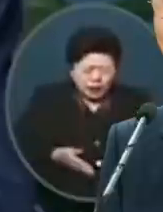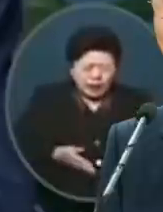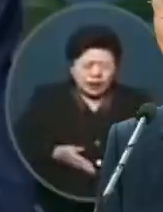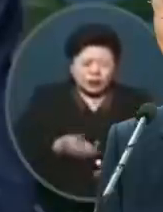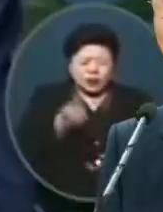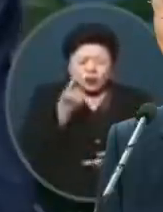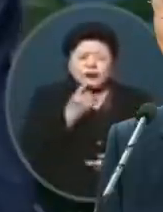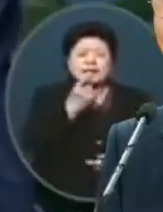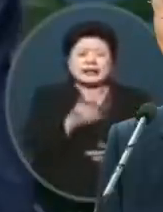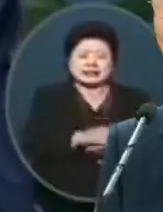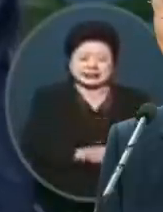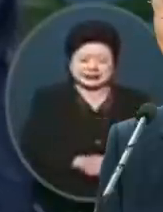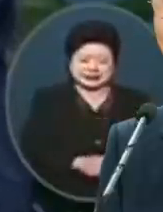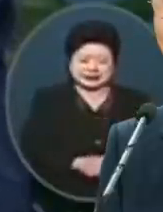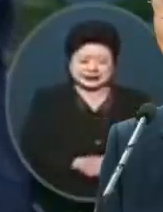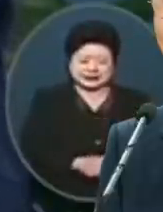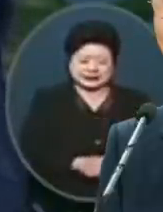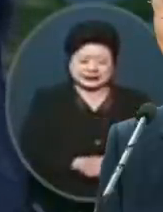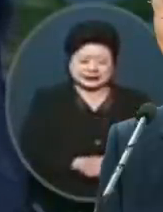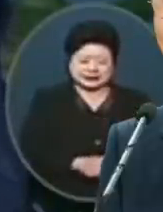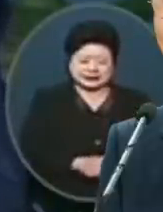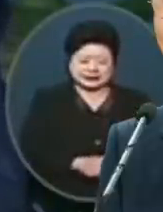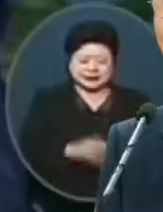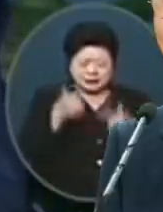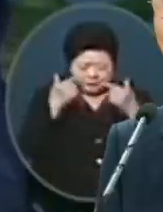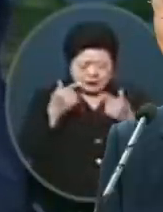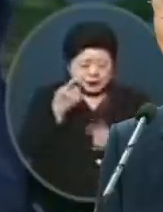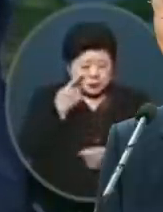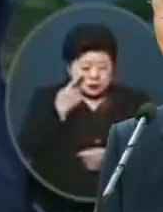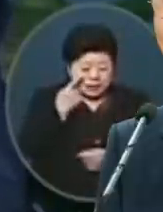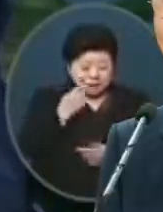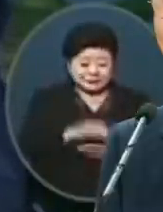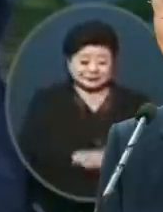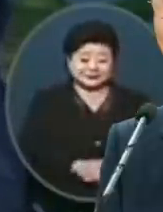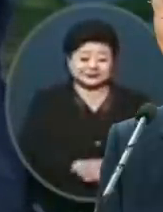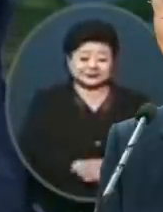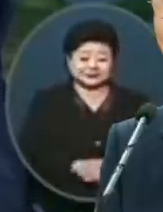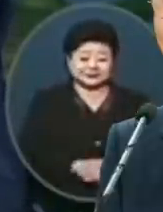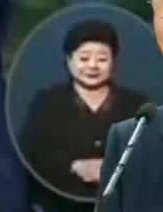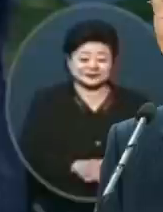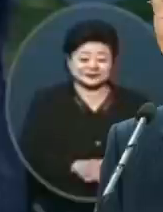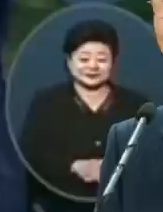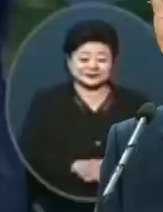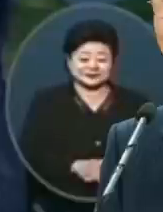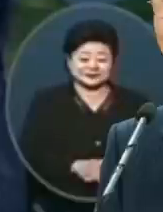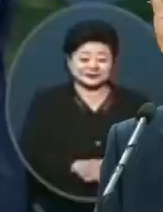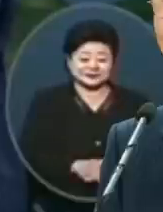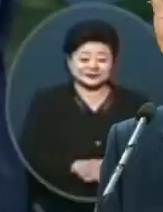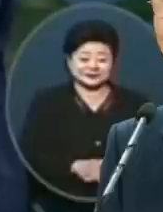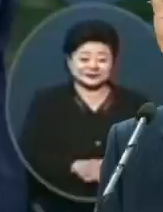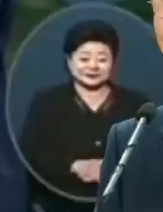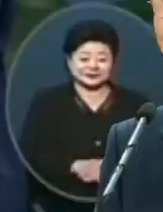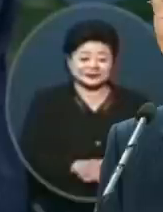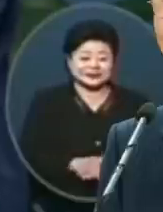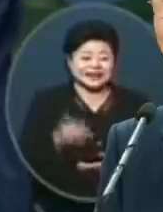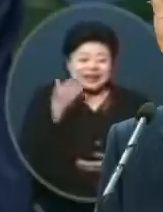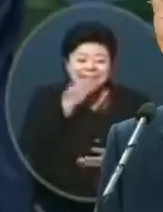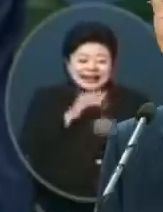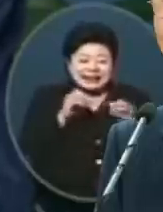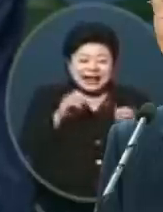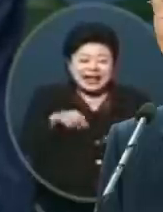것입니다. 믿음을 한 번 더 확신하고 영광으로 이끌어 줄 수 있는 것입니다. 가나안 땅에 들어가기